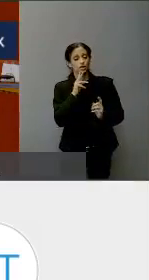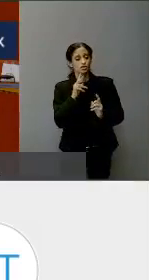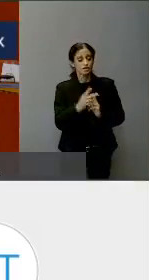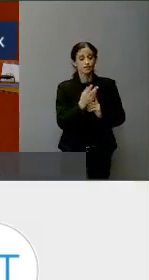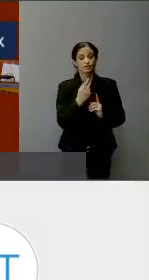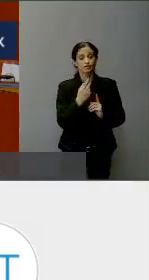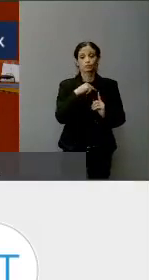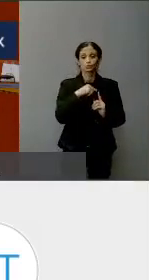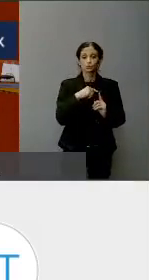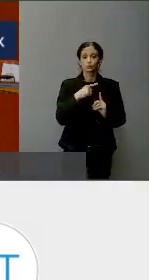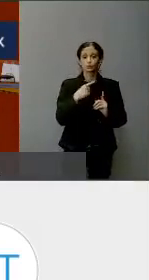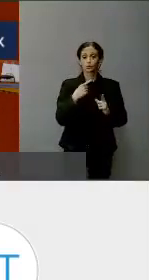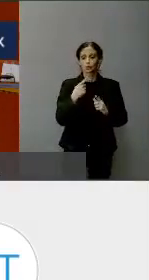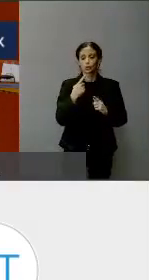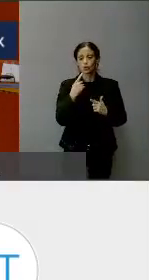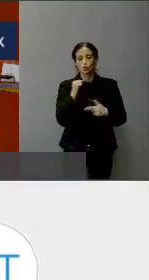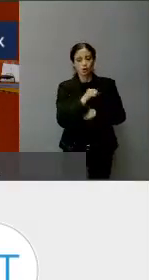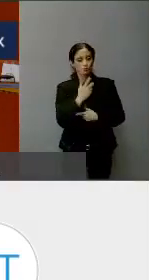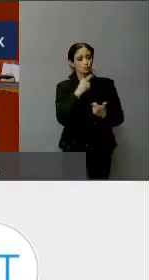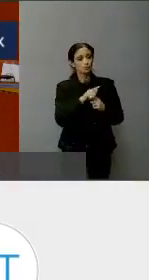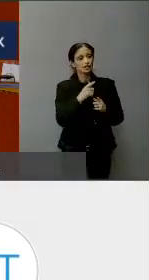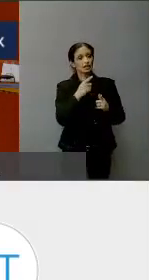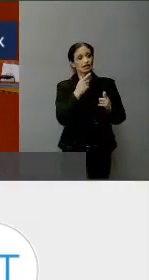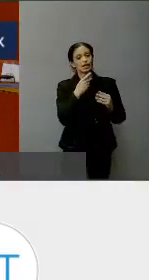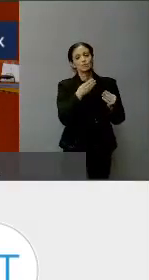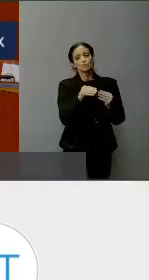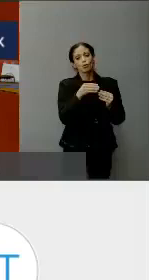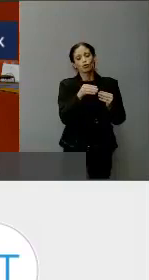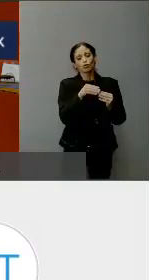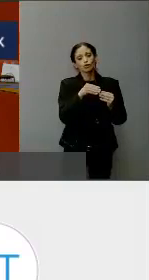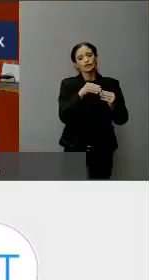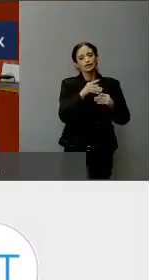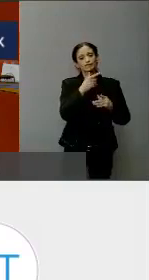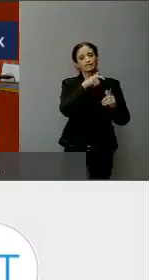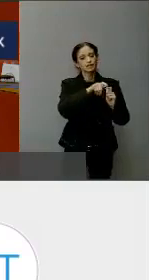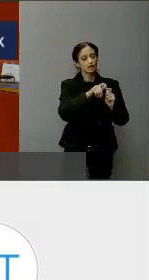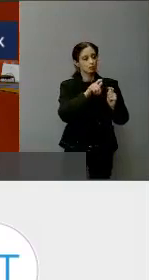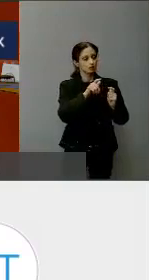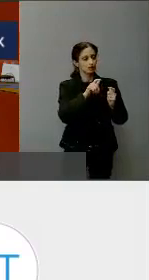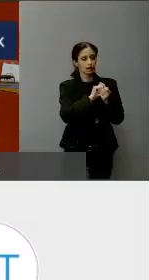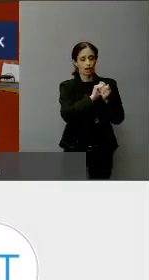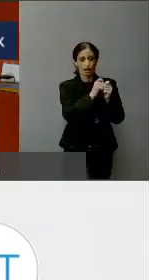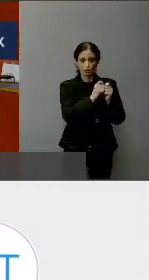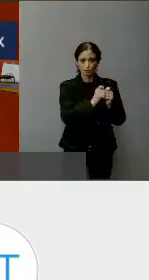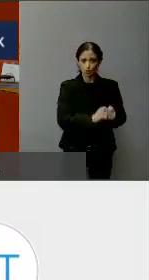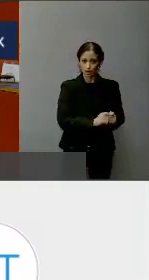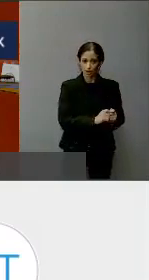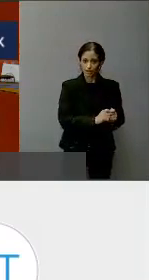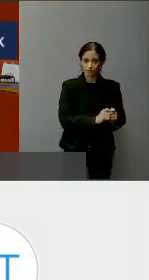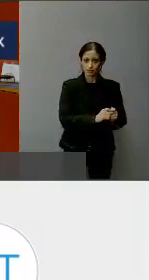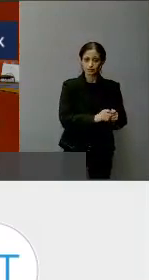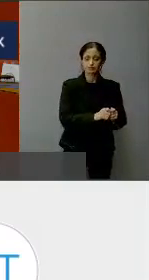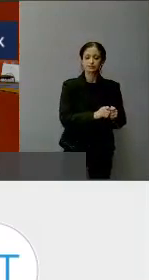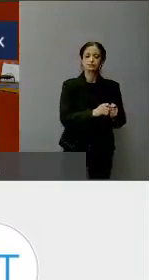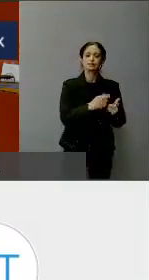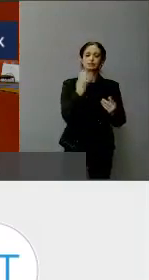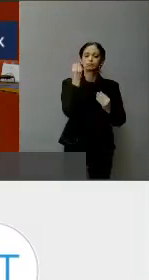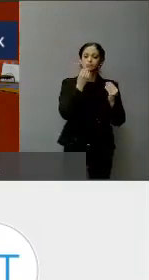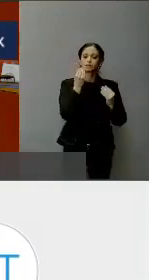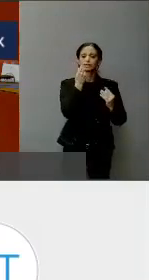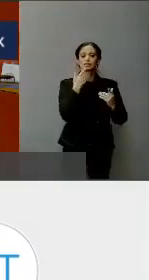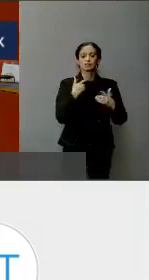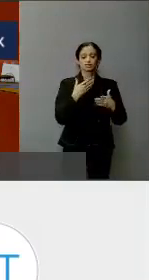modifica degli elaborati per recepimento di osservazioni e pareri prevedono un iter in ambito regionale